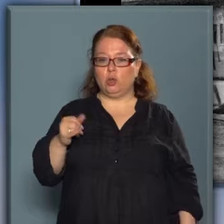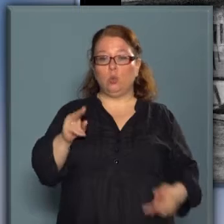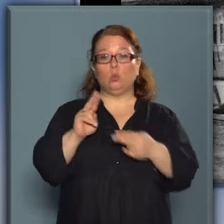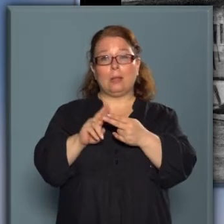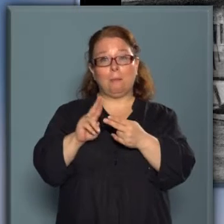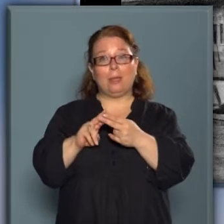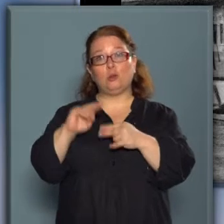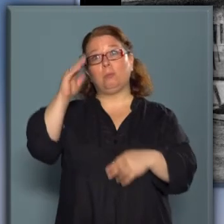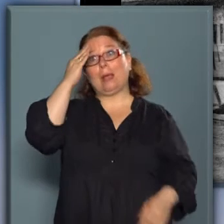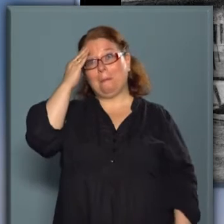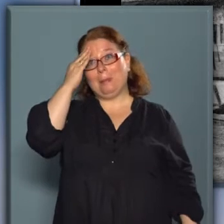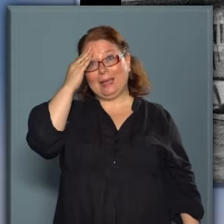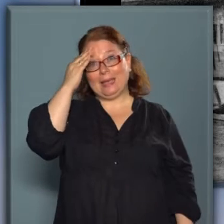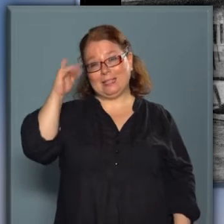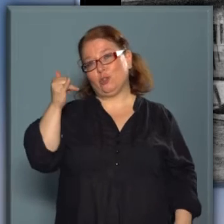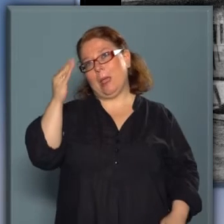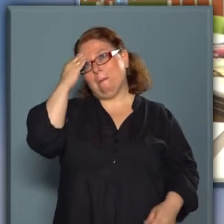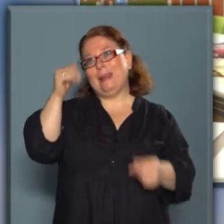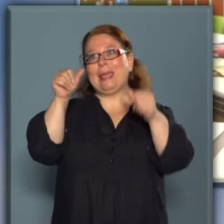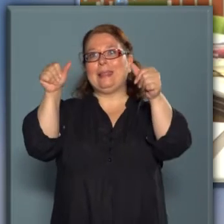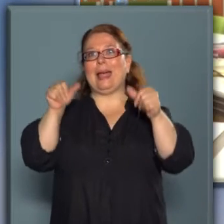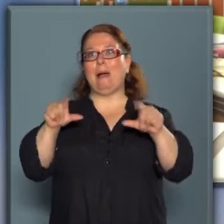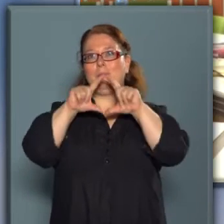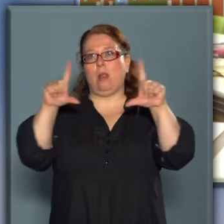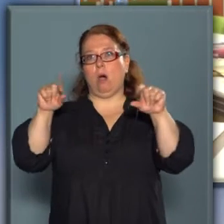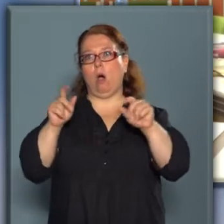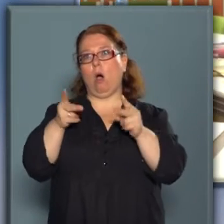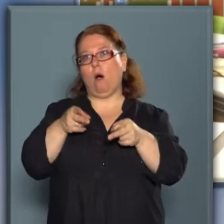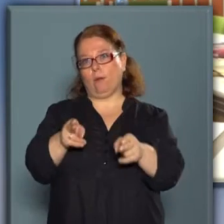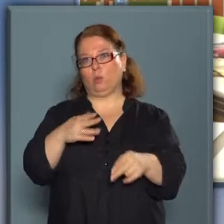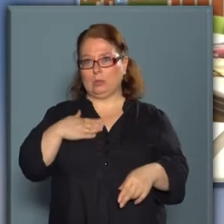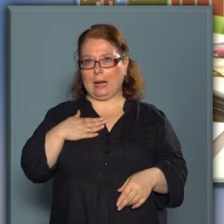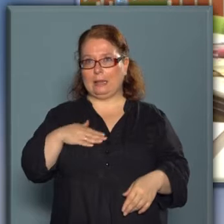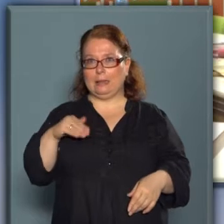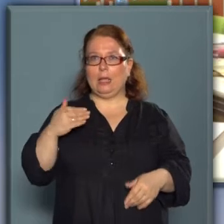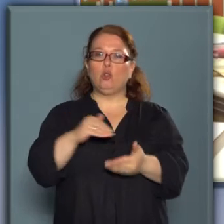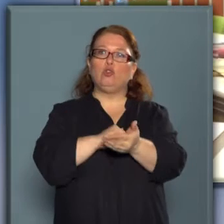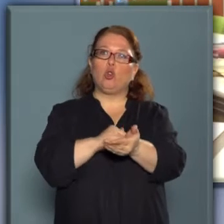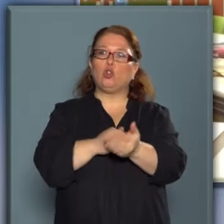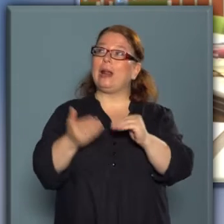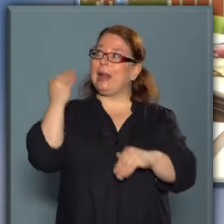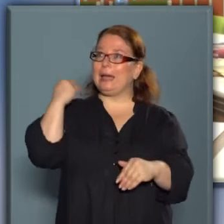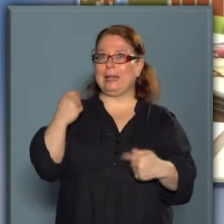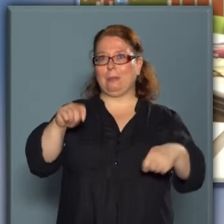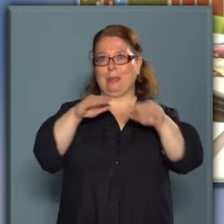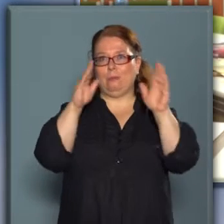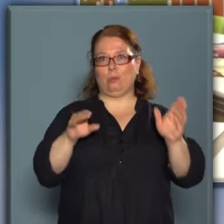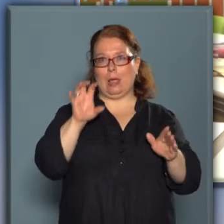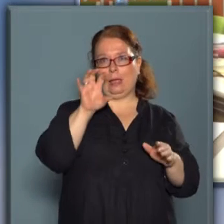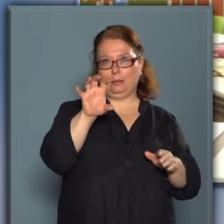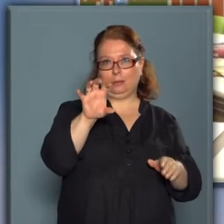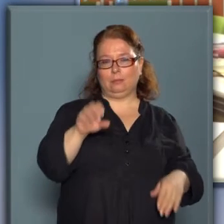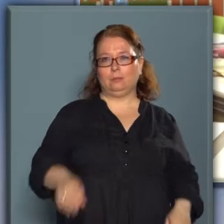egy ünnepélyes megemlékezést és emléktábla-avatót szeretnénk a Soroksár legrégebbi